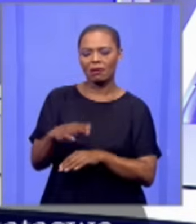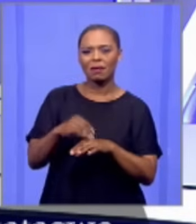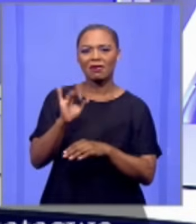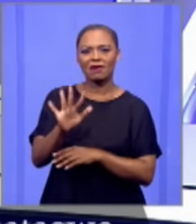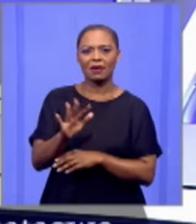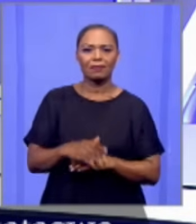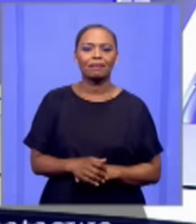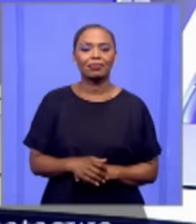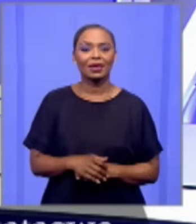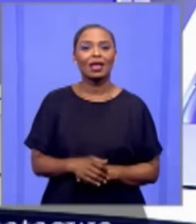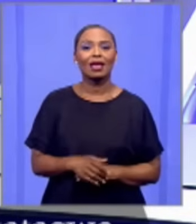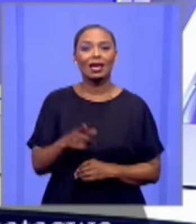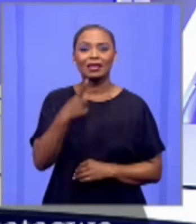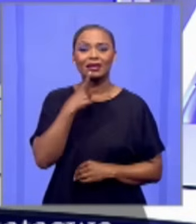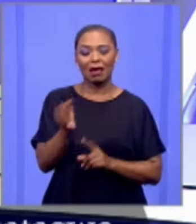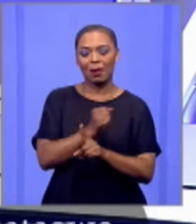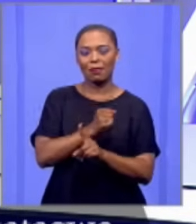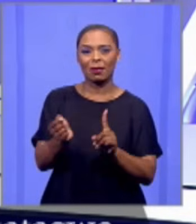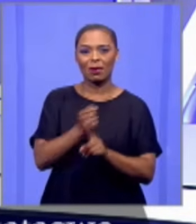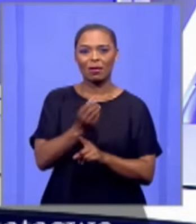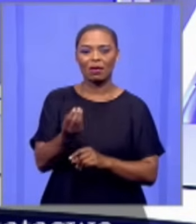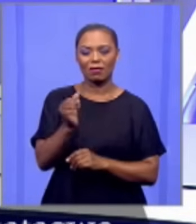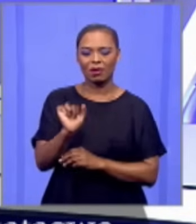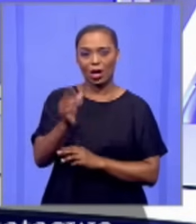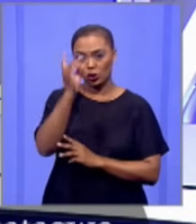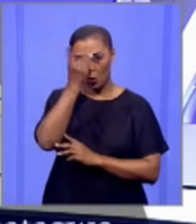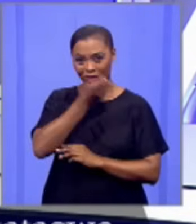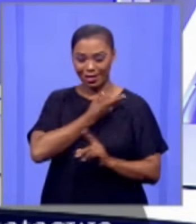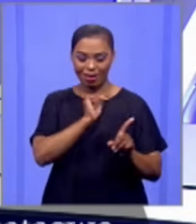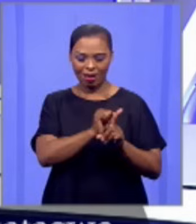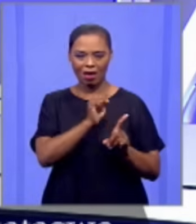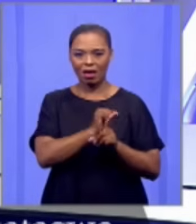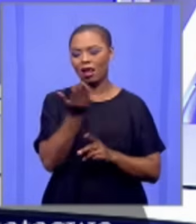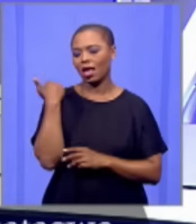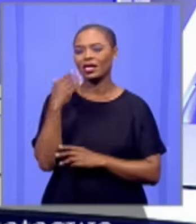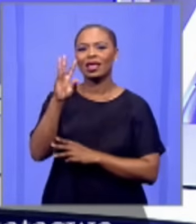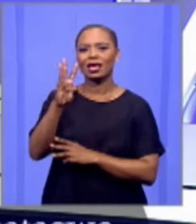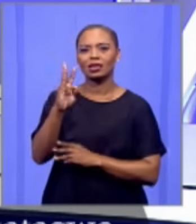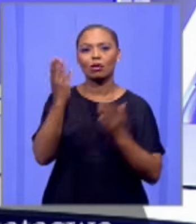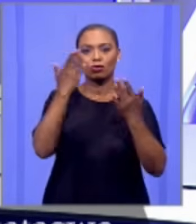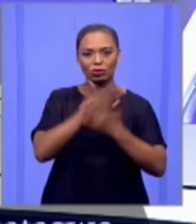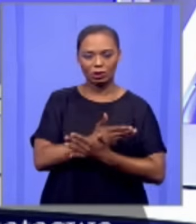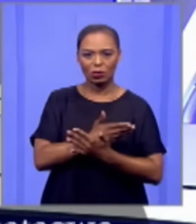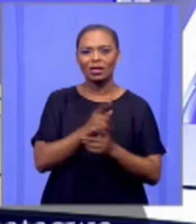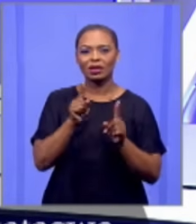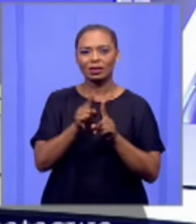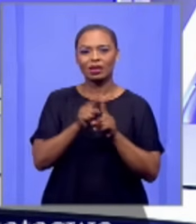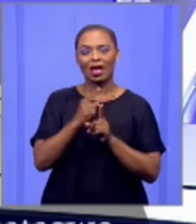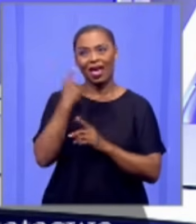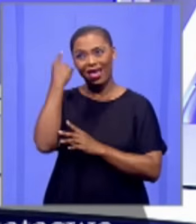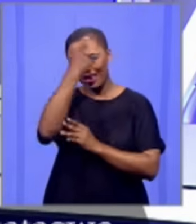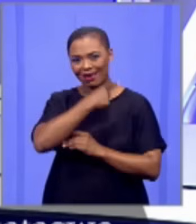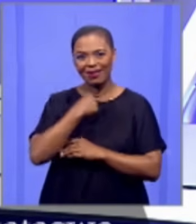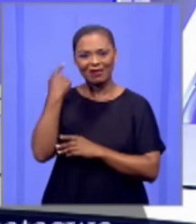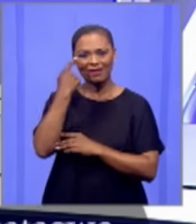peile. Go begwa gore o bethile morwedi wa gagwe ka Labone bošego a buša a tlotša sefahlego sa gagwe